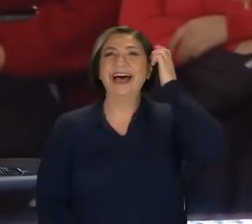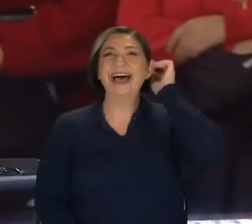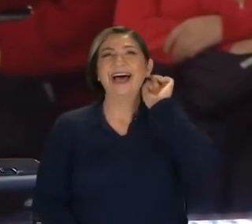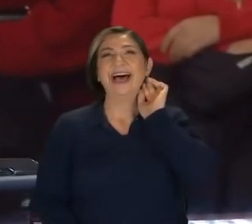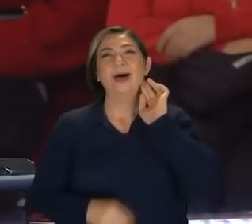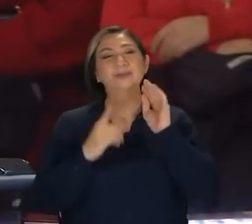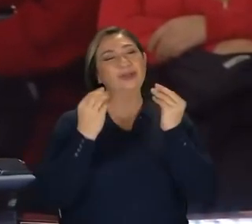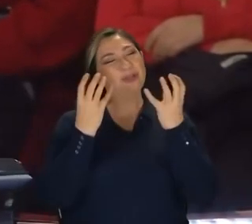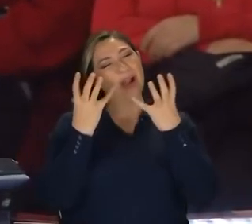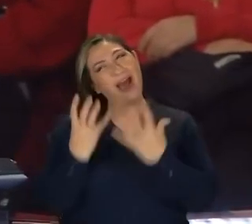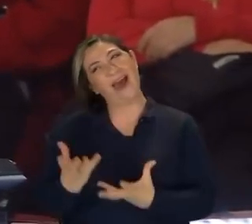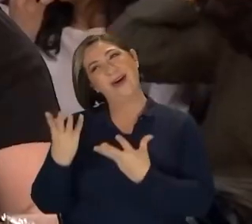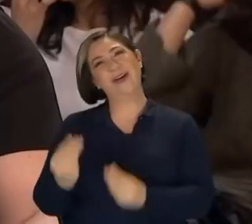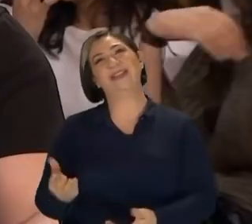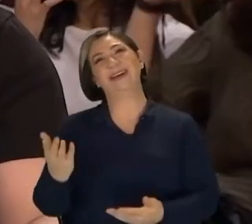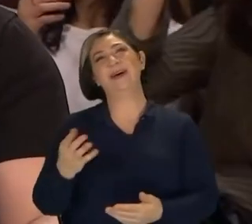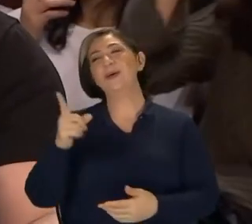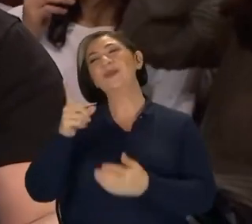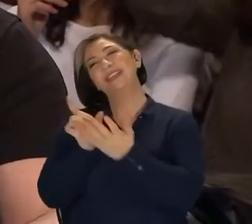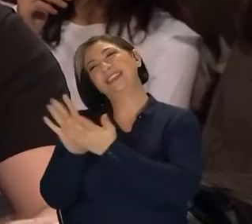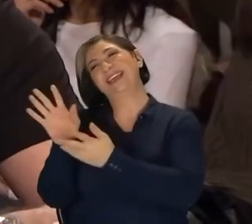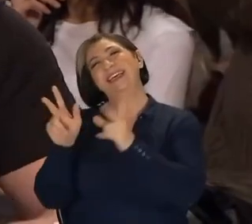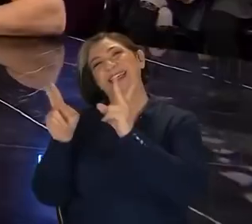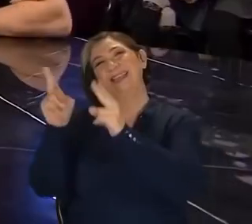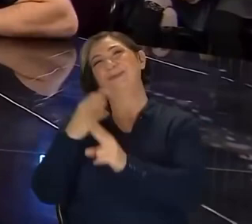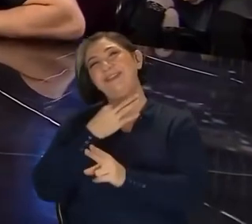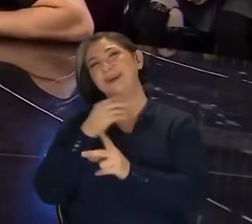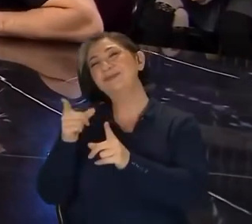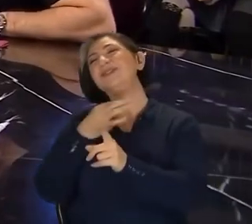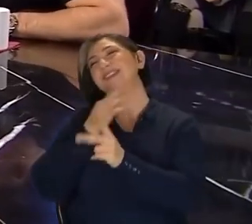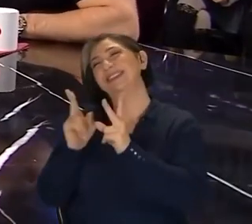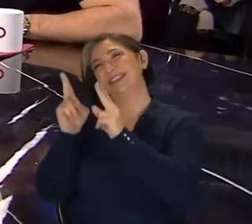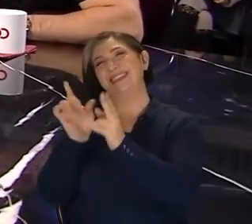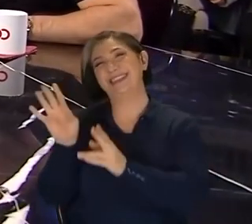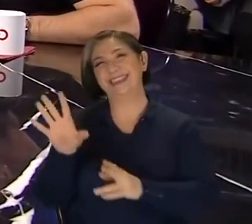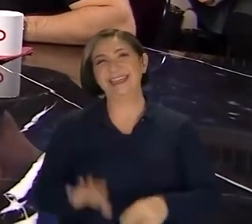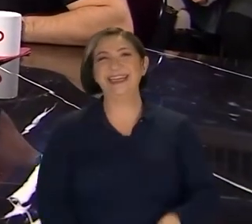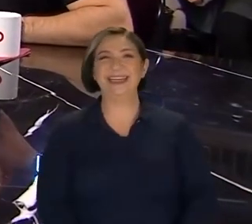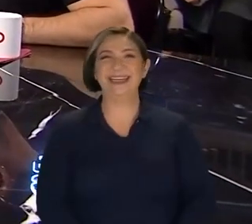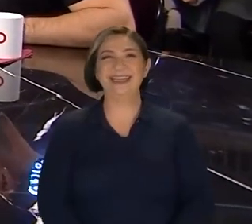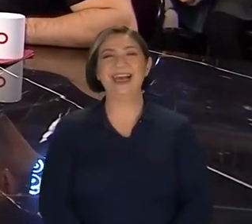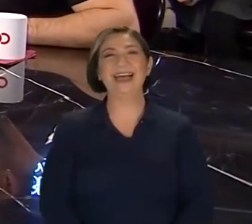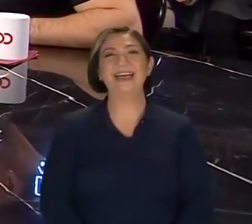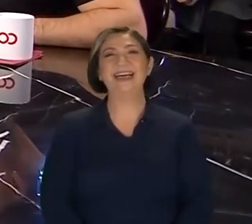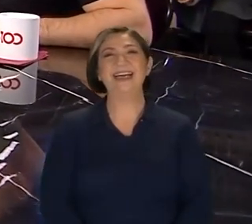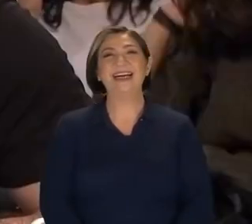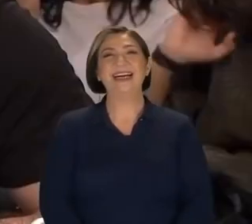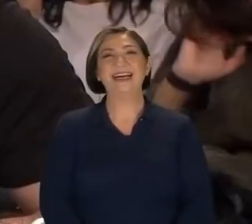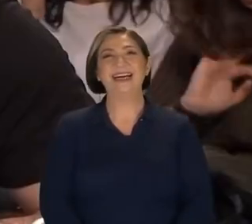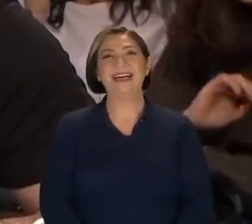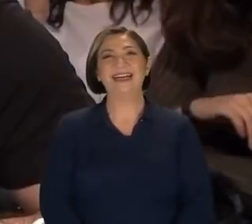Bu çok ağır oldu. Ya bunu, bırak... bunu çıkarabilir montaj miyiz? Montajla atımı. Bunu lütfen çıkaralım. Evet. Ha, bunu çıkaralım.